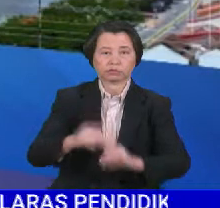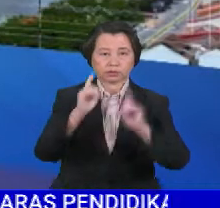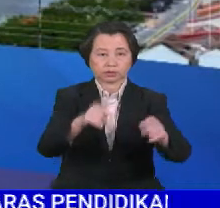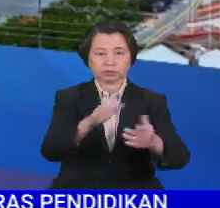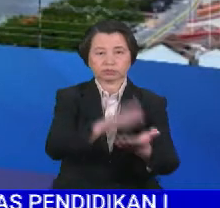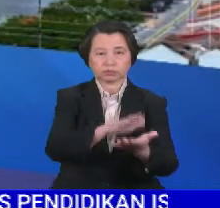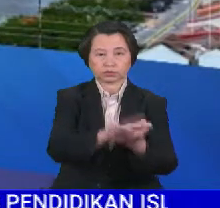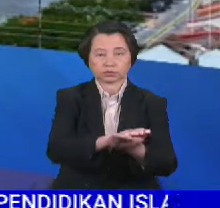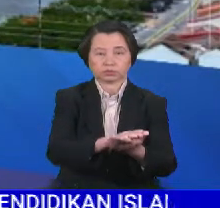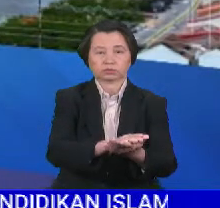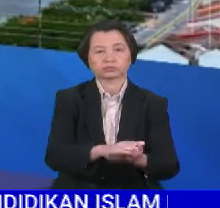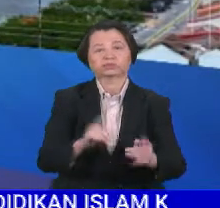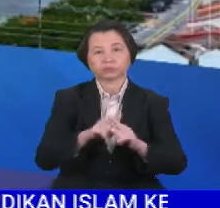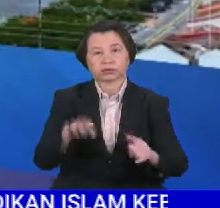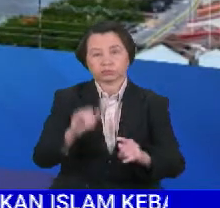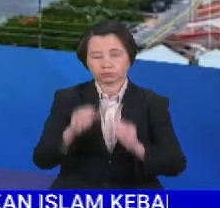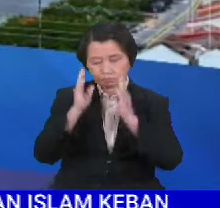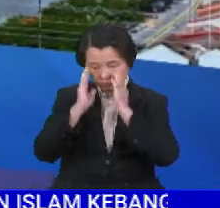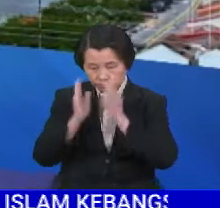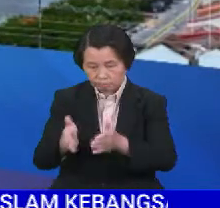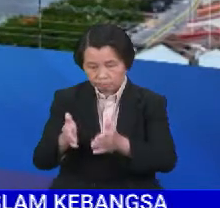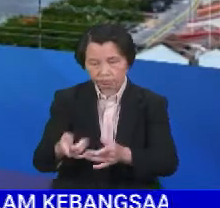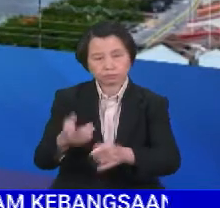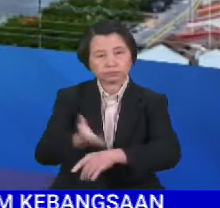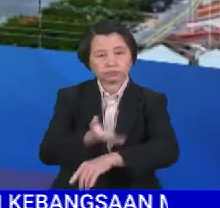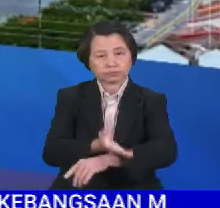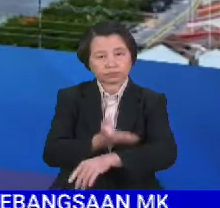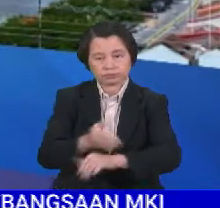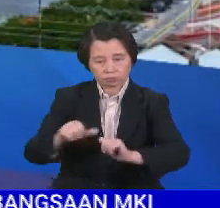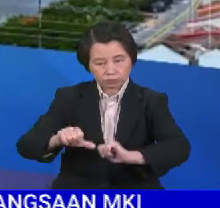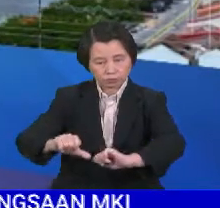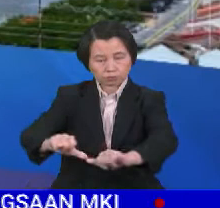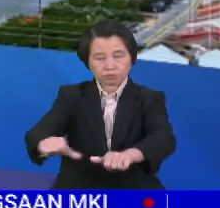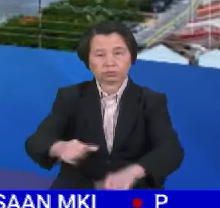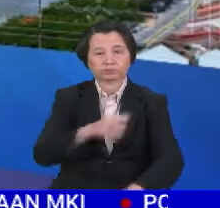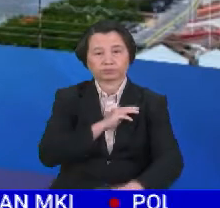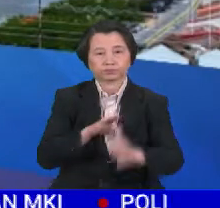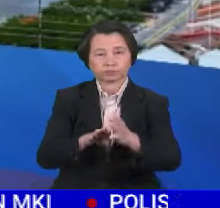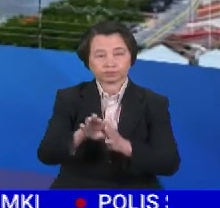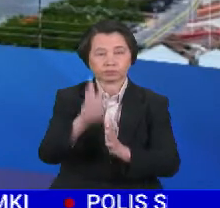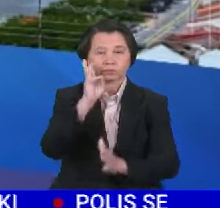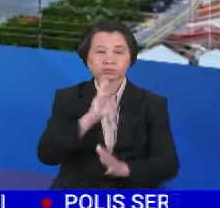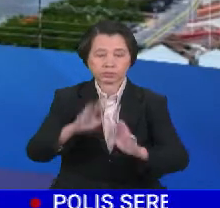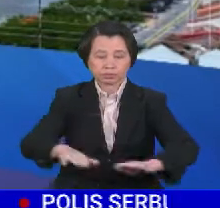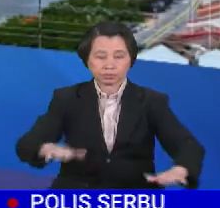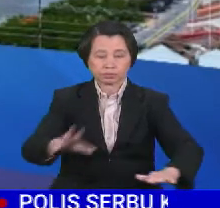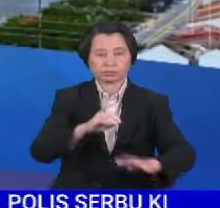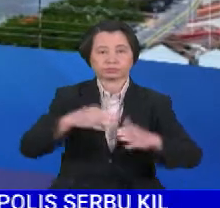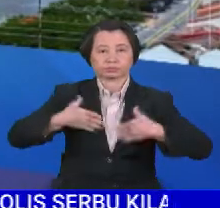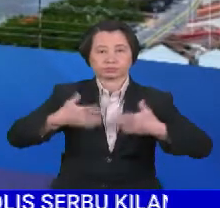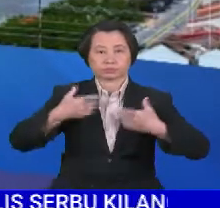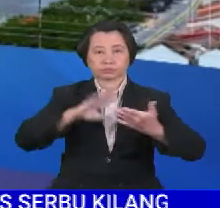alam persekolahan formal malah yang memberi tumpuan kepada perkembangan holistik meskipun bangunan wanita kanak-kanak dan